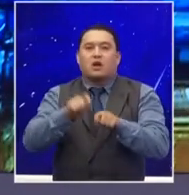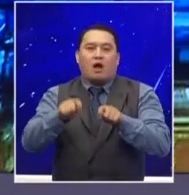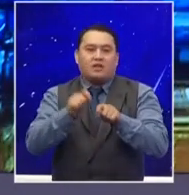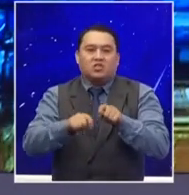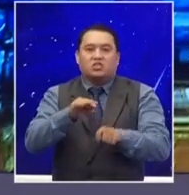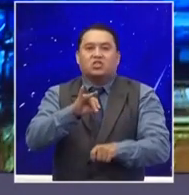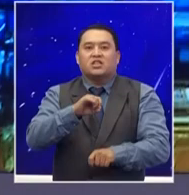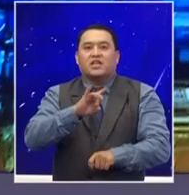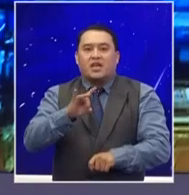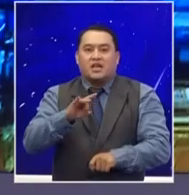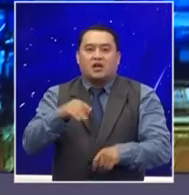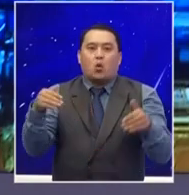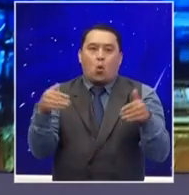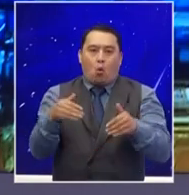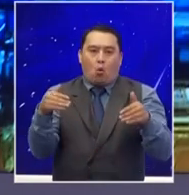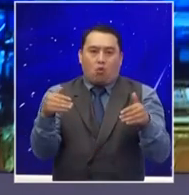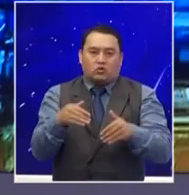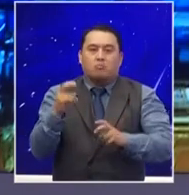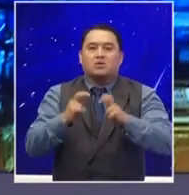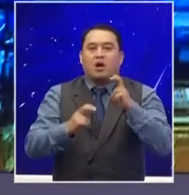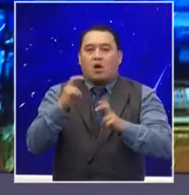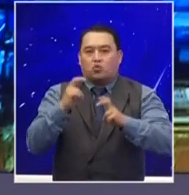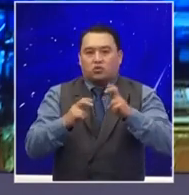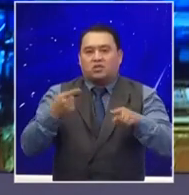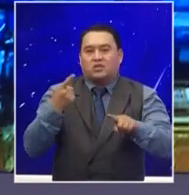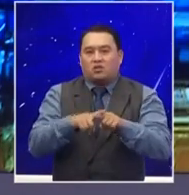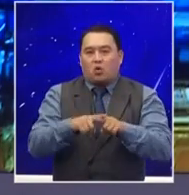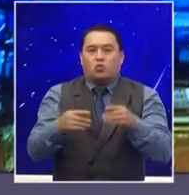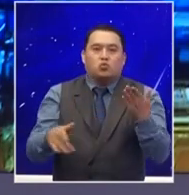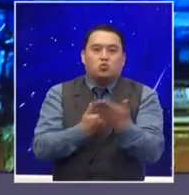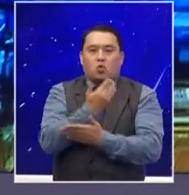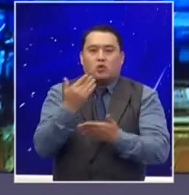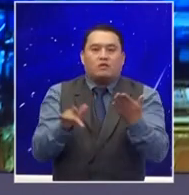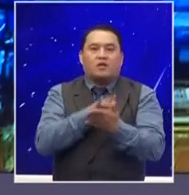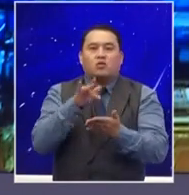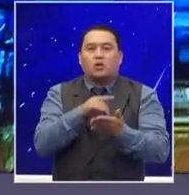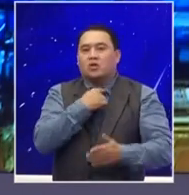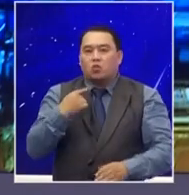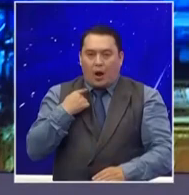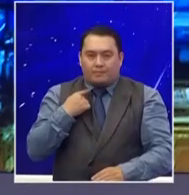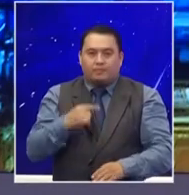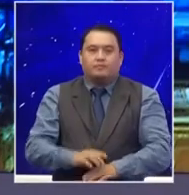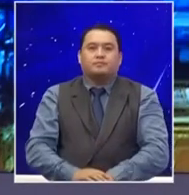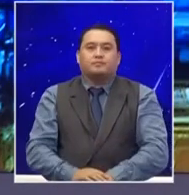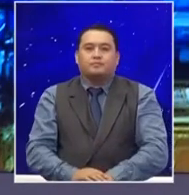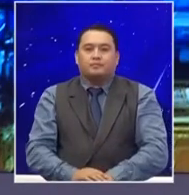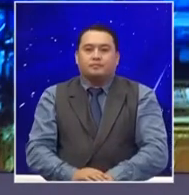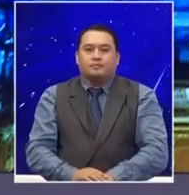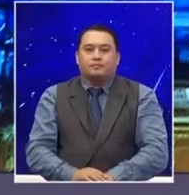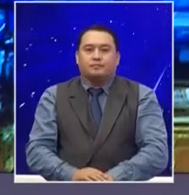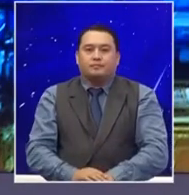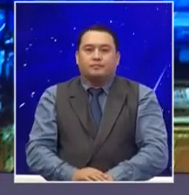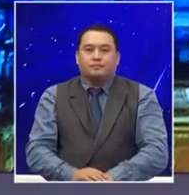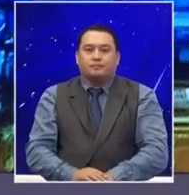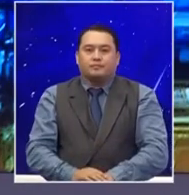проверяющих оказалось общежитие «Жигер» колледжа промышленной индустрии и новых технологий города Талдыкорган. Наши корреспонденты вместе